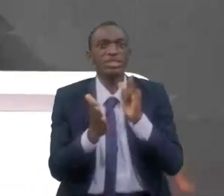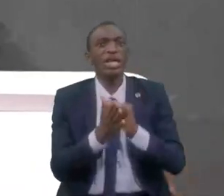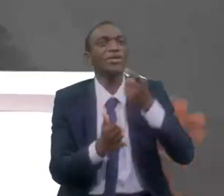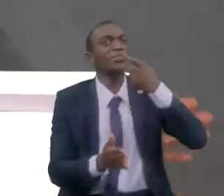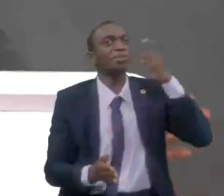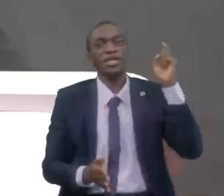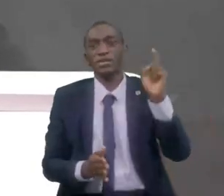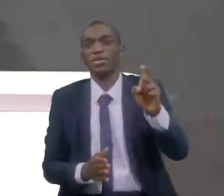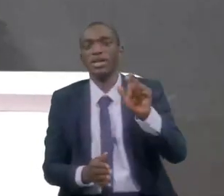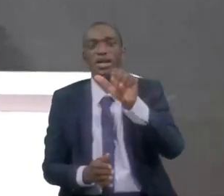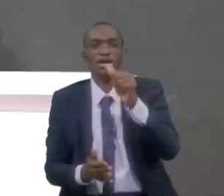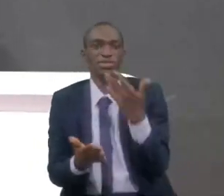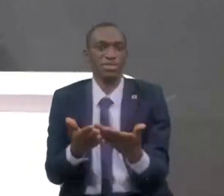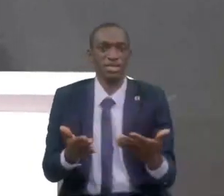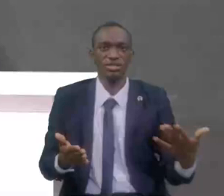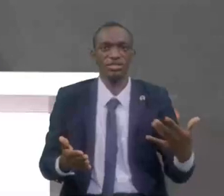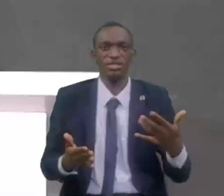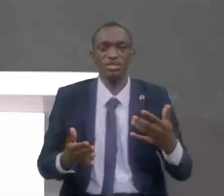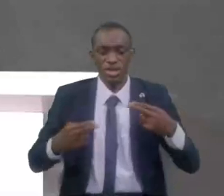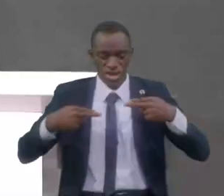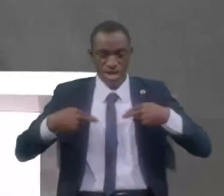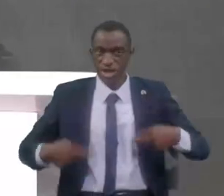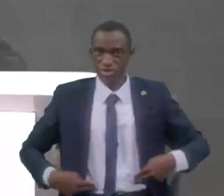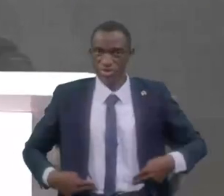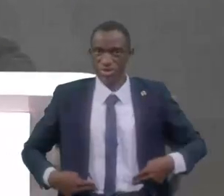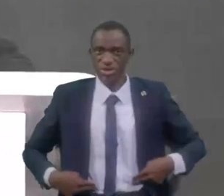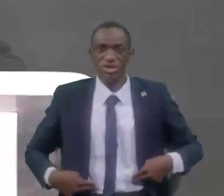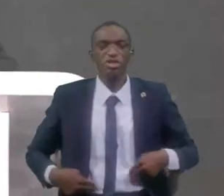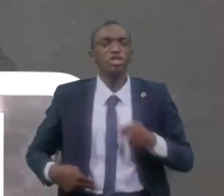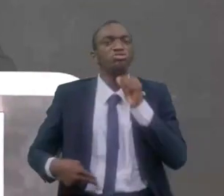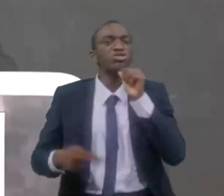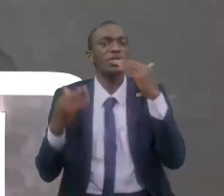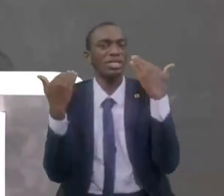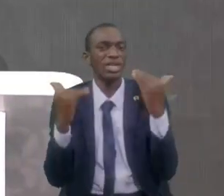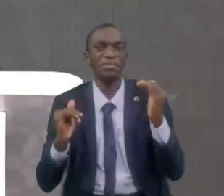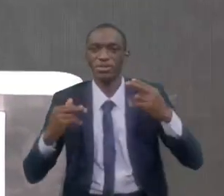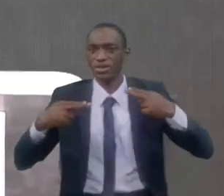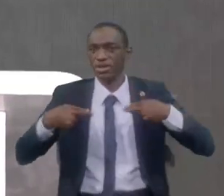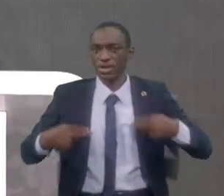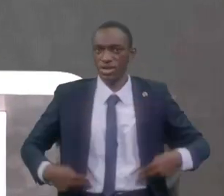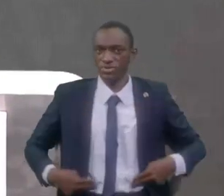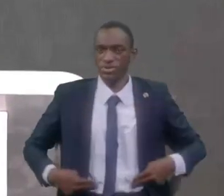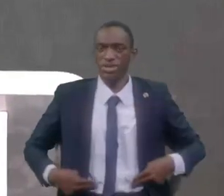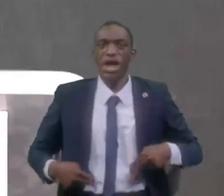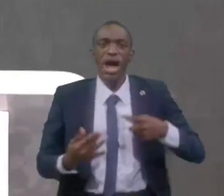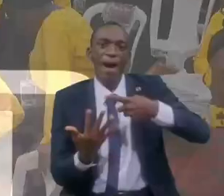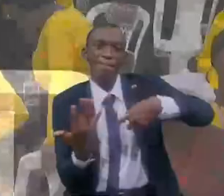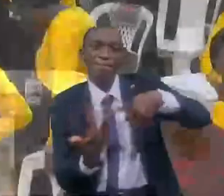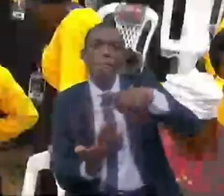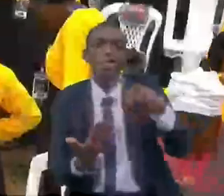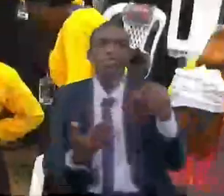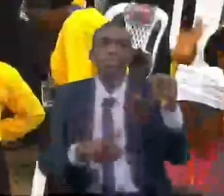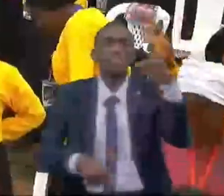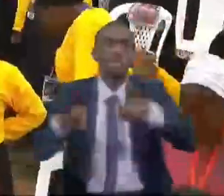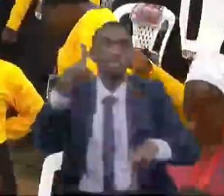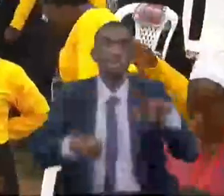qui décrète des choses pour le bien-être, un bien-être, une santé illimitée parmi le peuple de